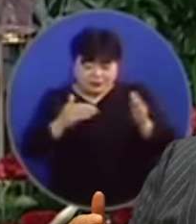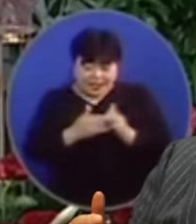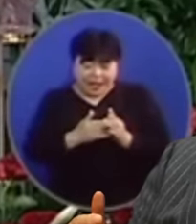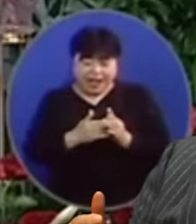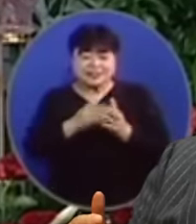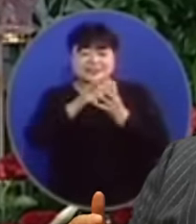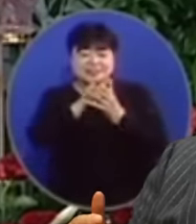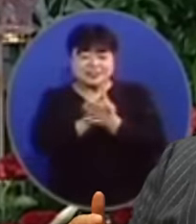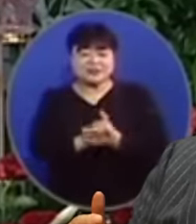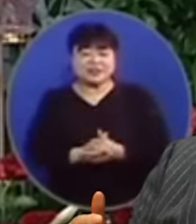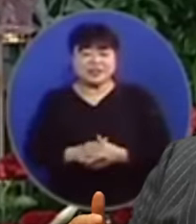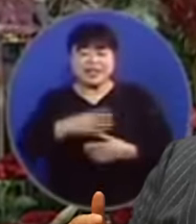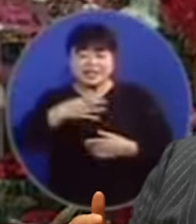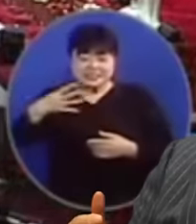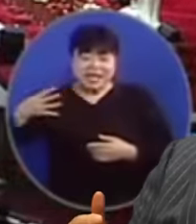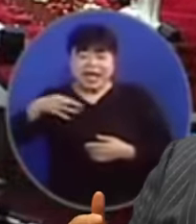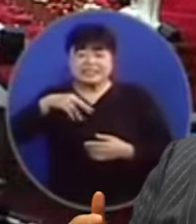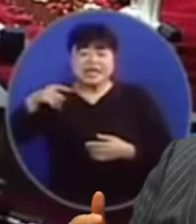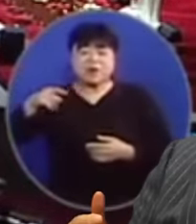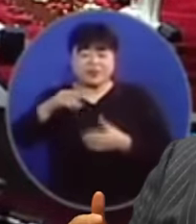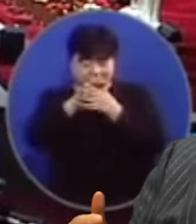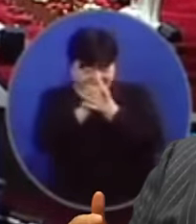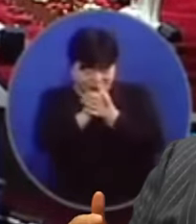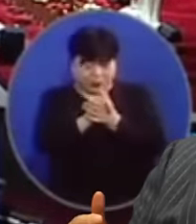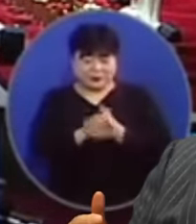것이 4차원의 기도인 것입니다.